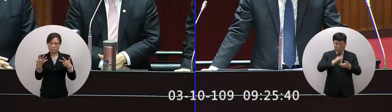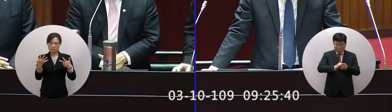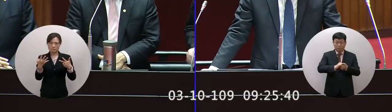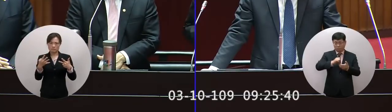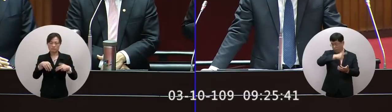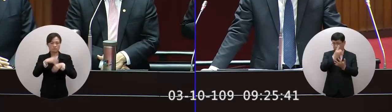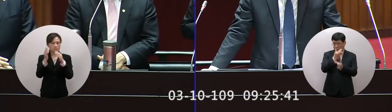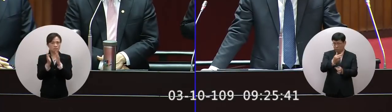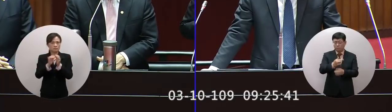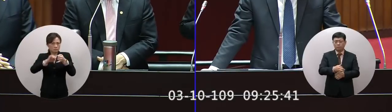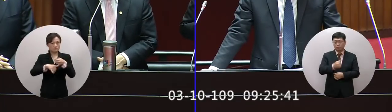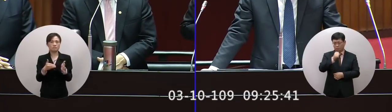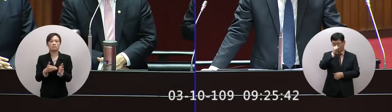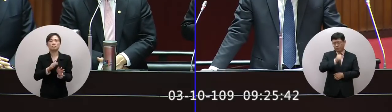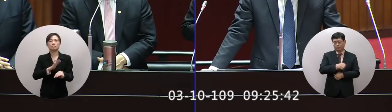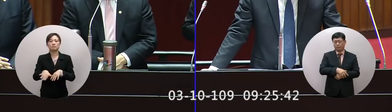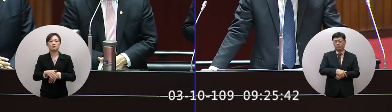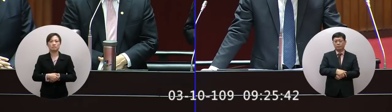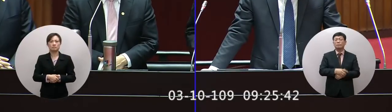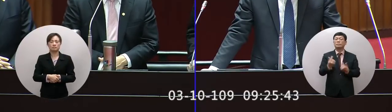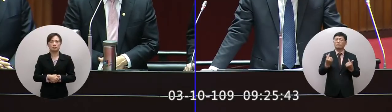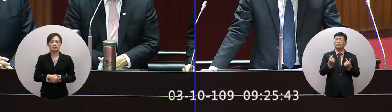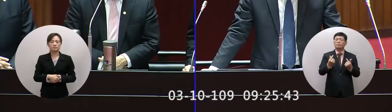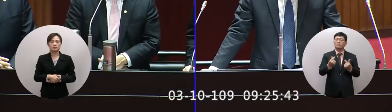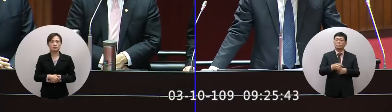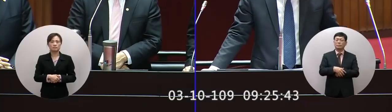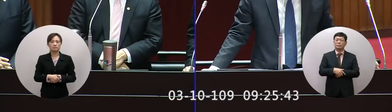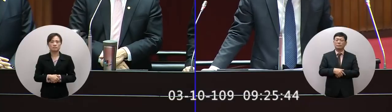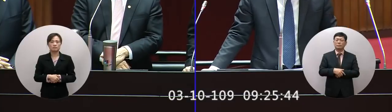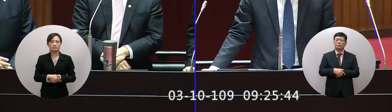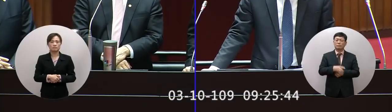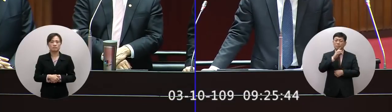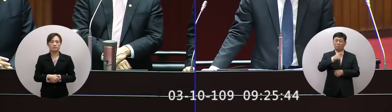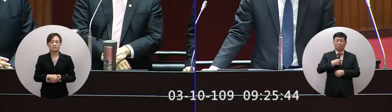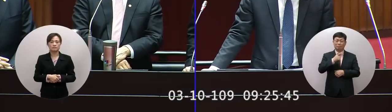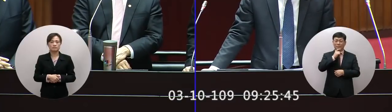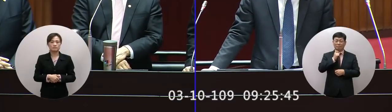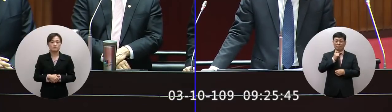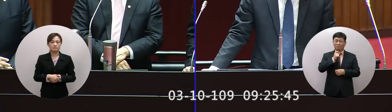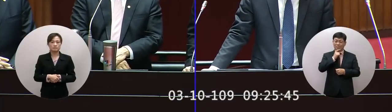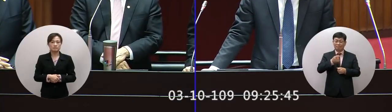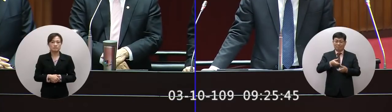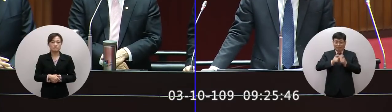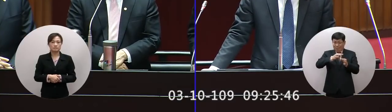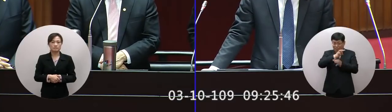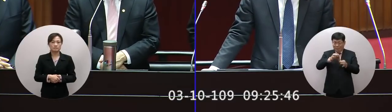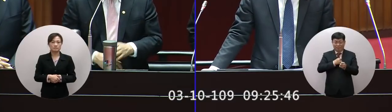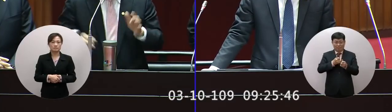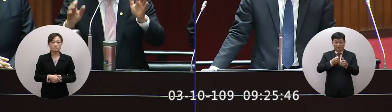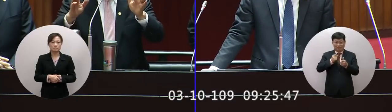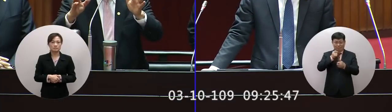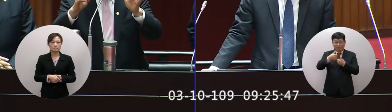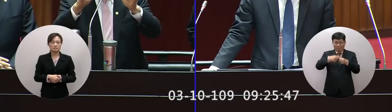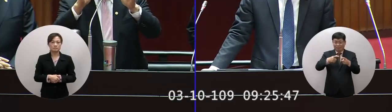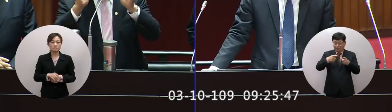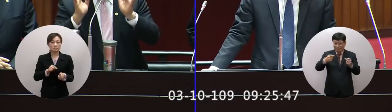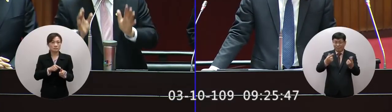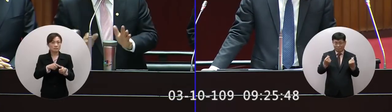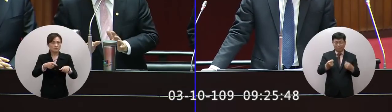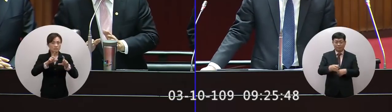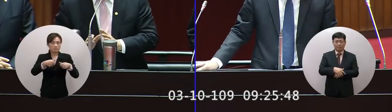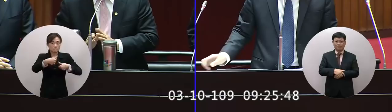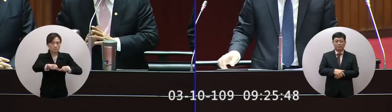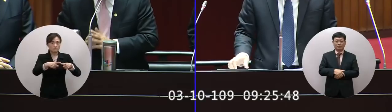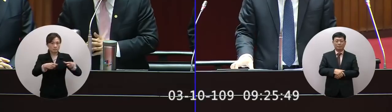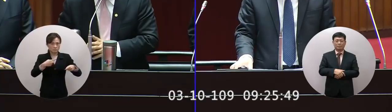全部出来， 对对，我们执法 包括这一个振兴抵用券的使用办法都会出来。 振兴抵用券我给